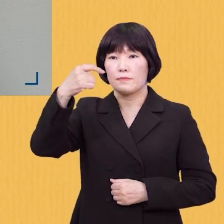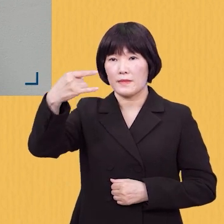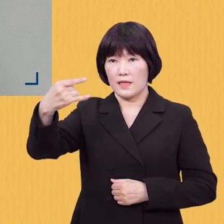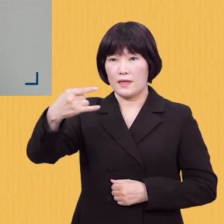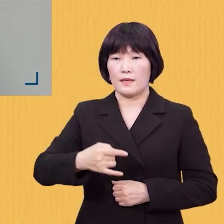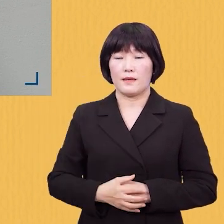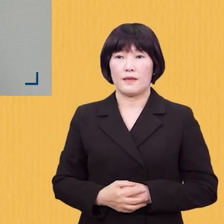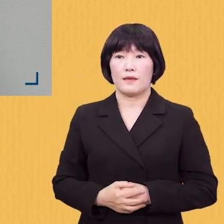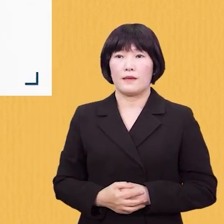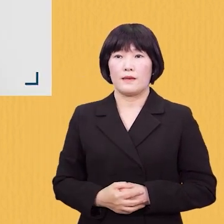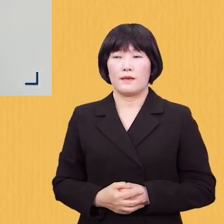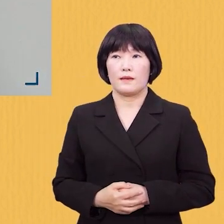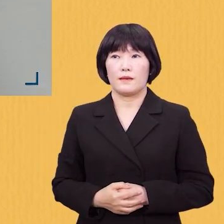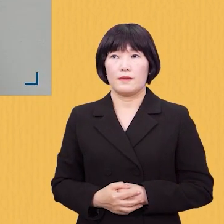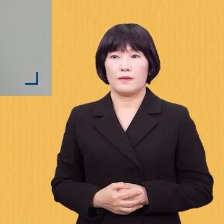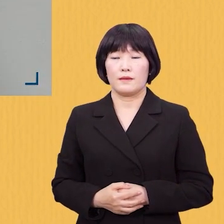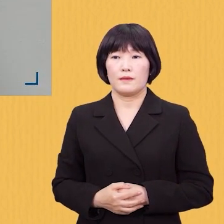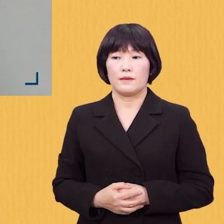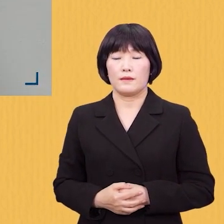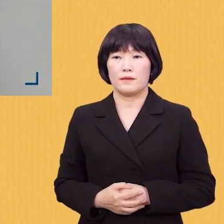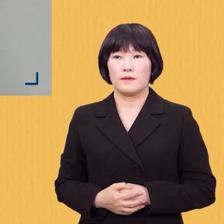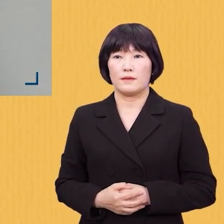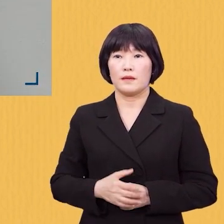광주광역시 장애인 종합복지관 박진희님,